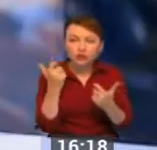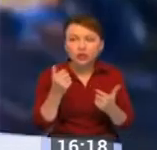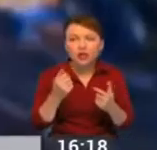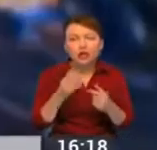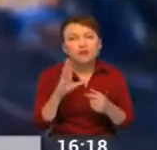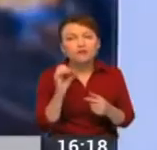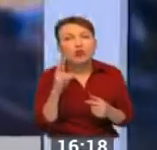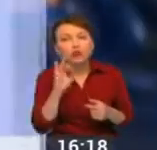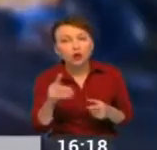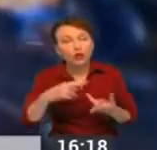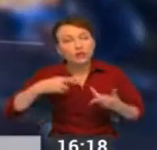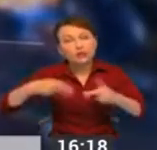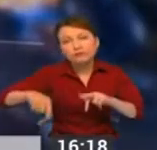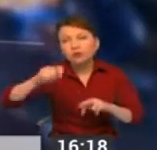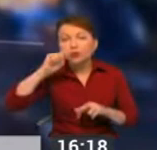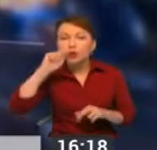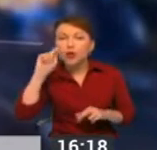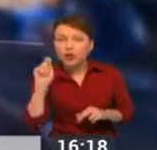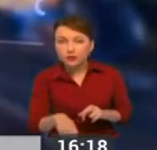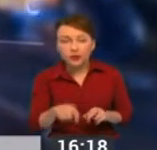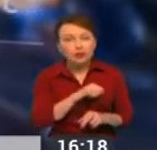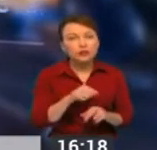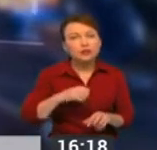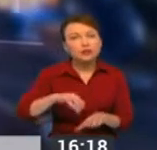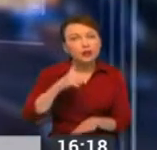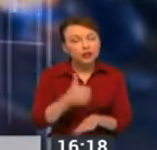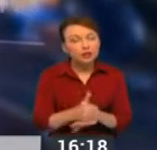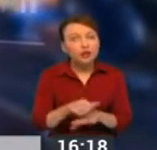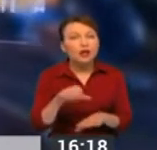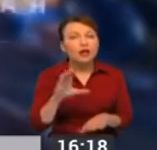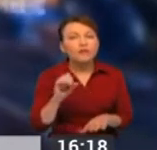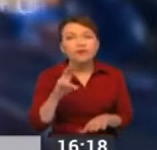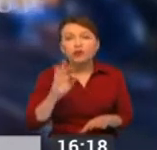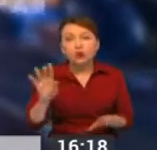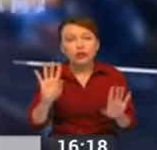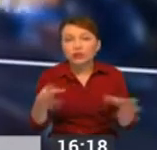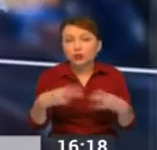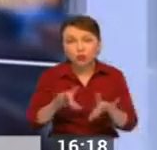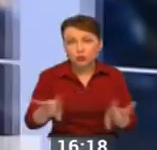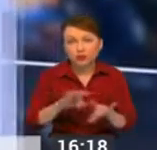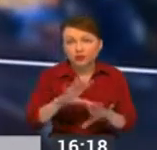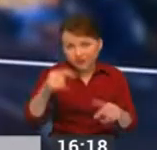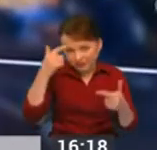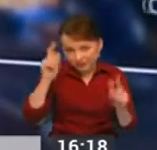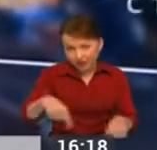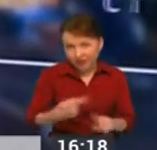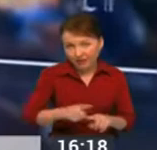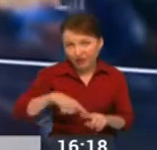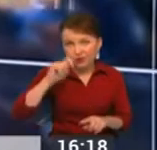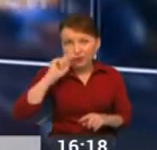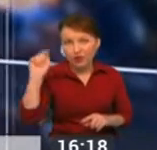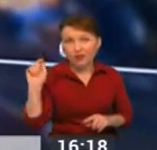символ Украины. И вот это самое главное, что венок, он не нужно объяснять. Все уже знают, что это Украина.